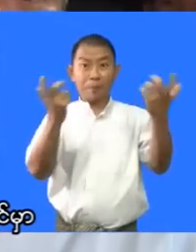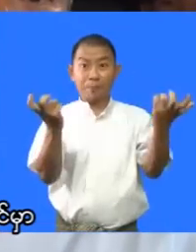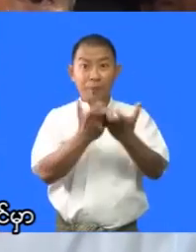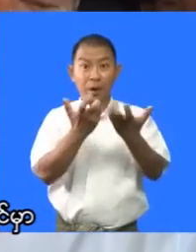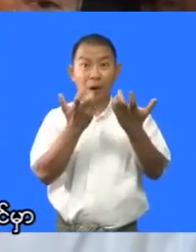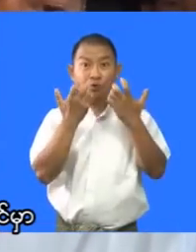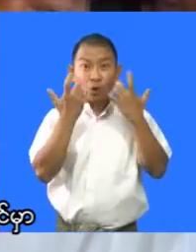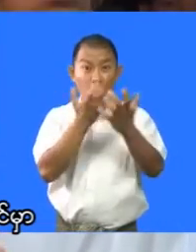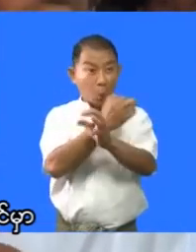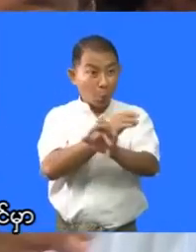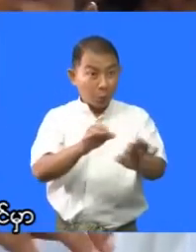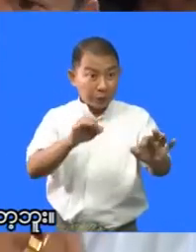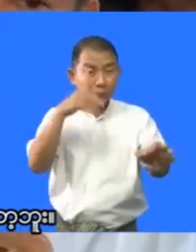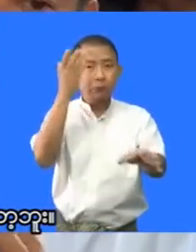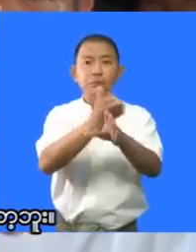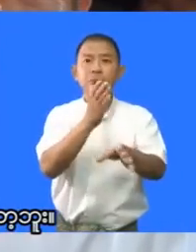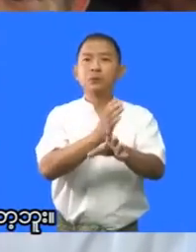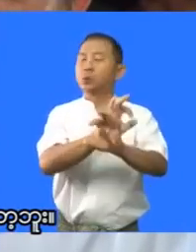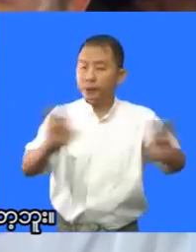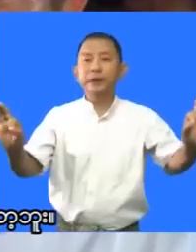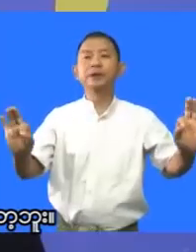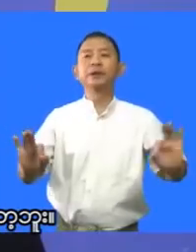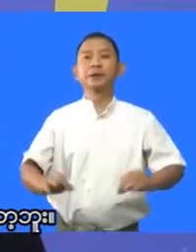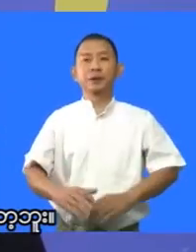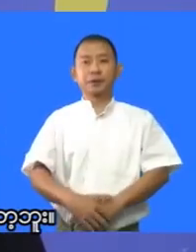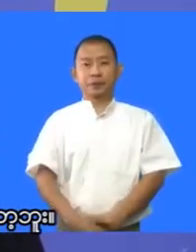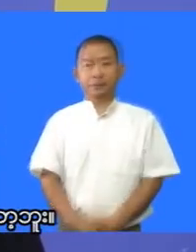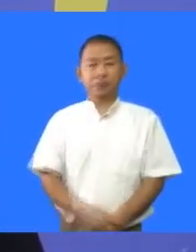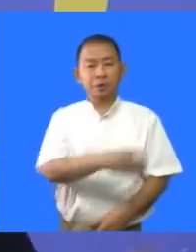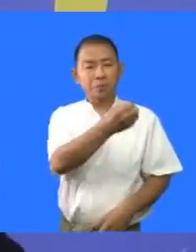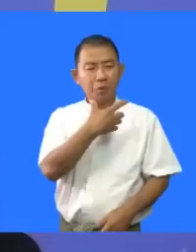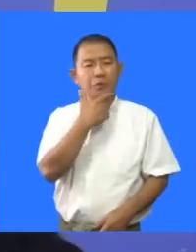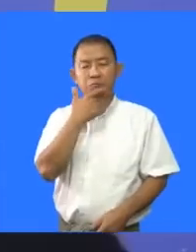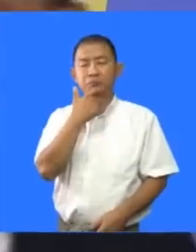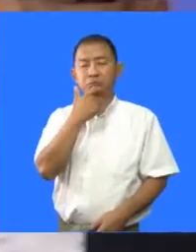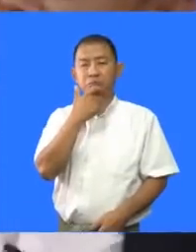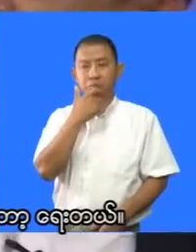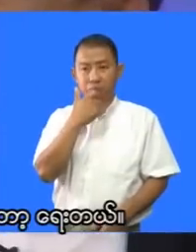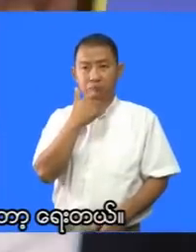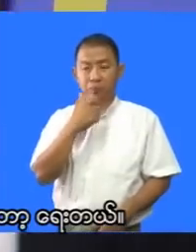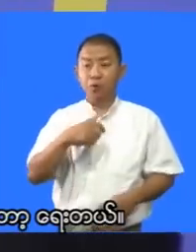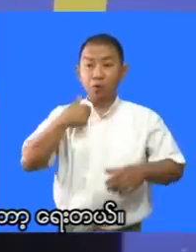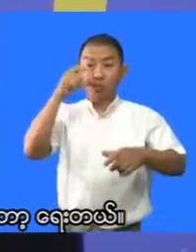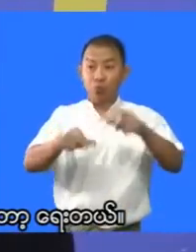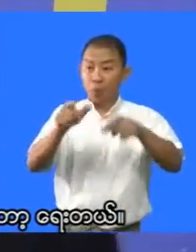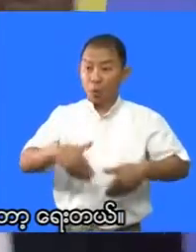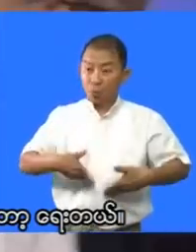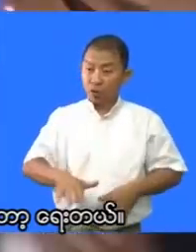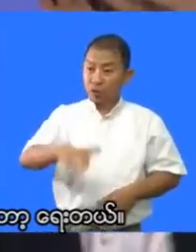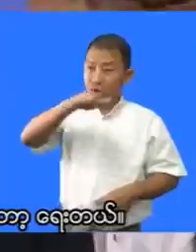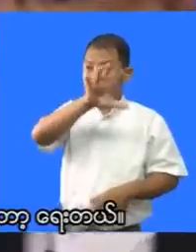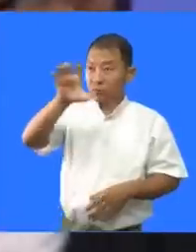မြင့်လာပြီးတော့တကယ်တမ်းပတ်ဝန်းကျင်မှာဒီလိုမျိုးတွေမရှိတော့ရင်ရုပ်ရှင်ကလည်းရိုက်ဆံမလို့တော ့ဆရာပြောတာစဉ်းစားစရာဖြစ်လာပြီပတ်ဝန်းကျင်ကဒီလိုဖြစ်နေလို့ရုပ်ရှင်တွေ